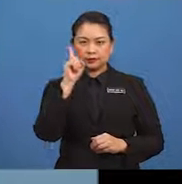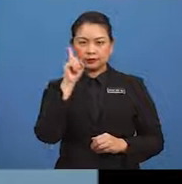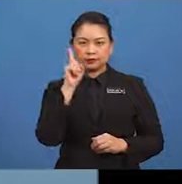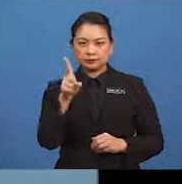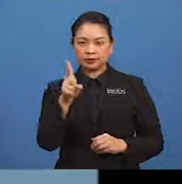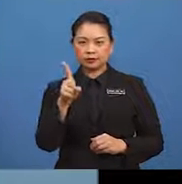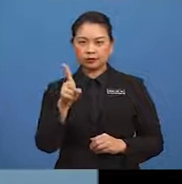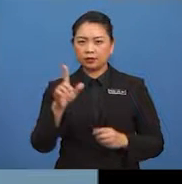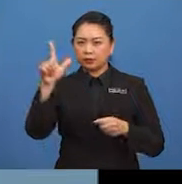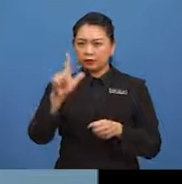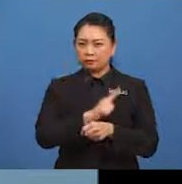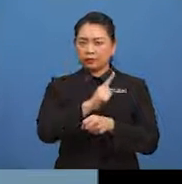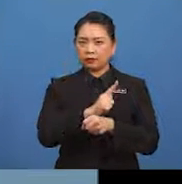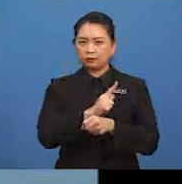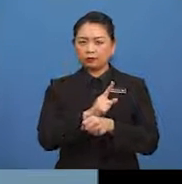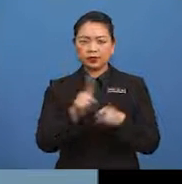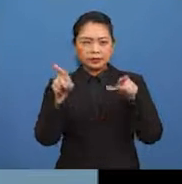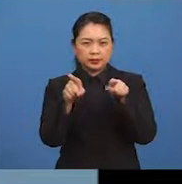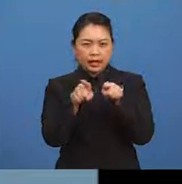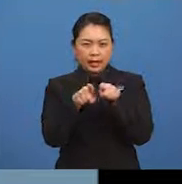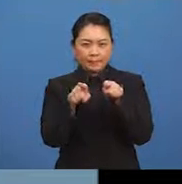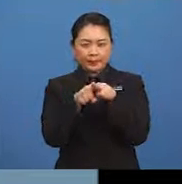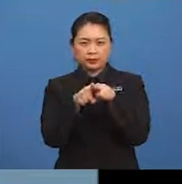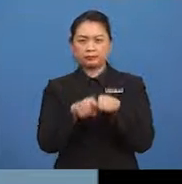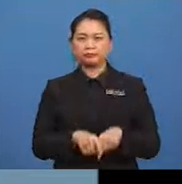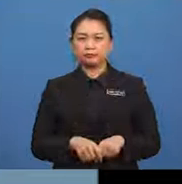kromosom yang lengkap dan seiras.